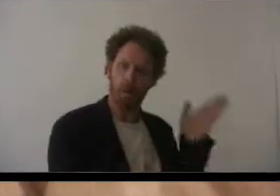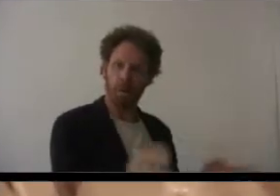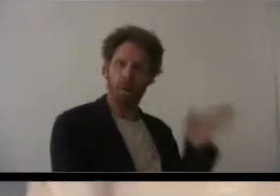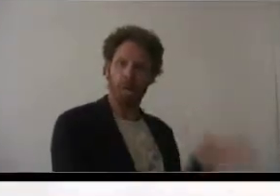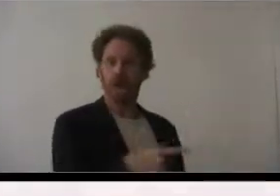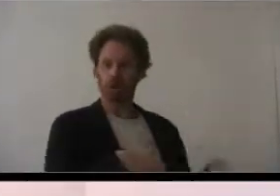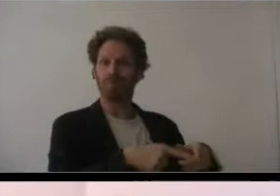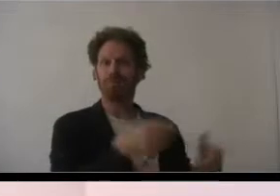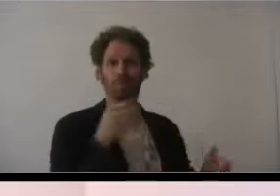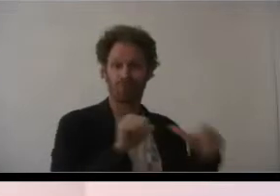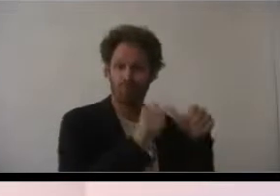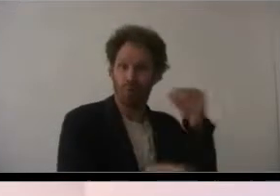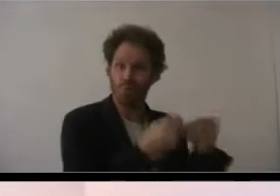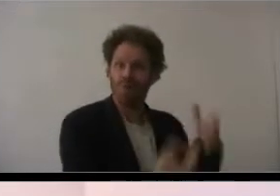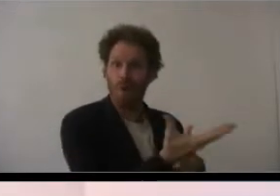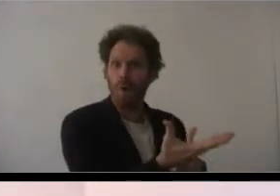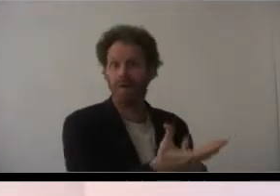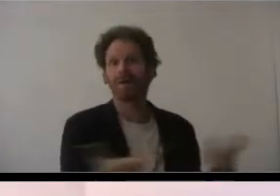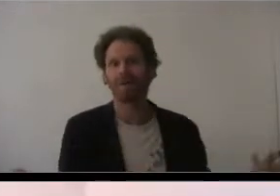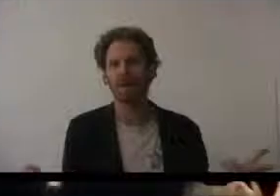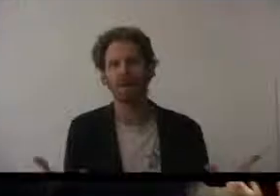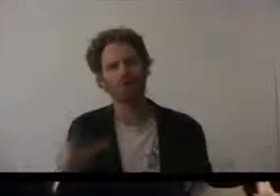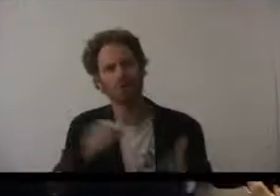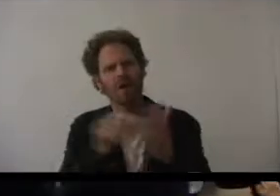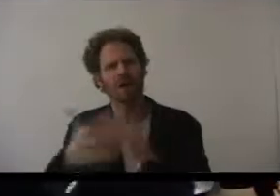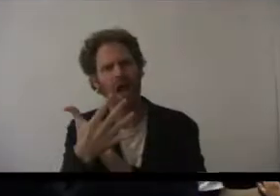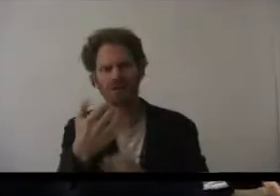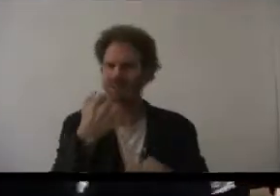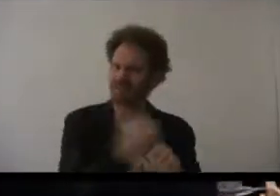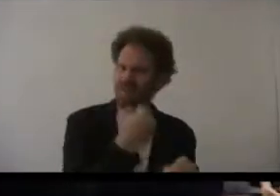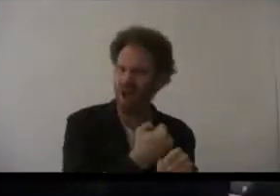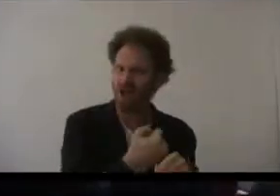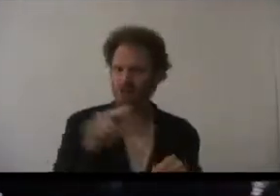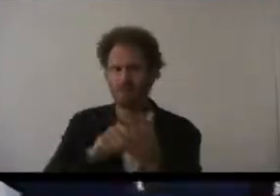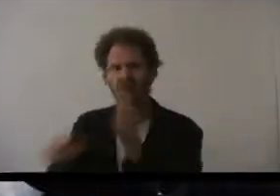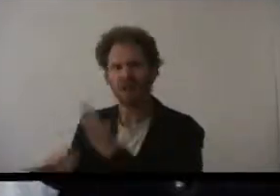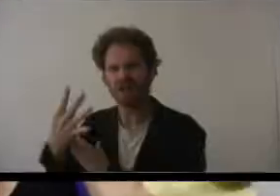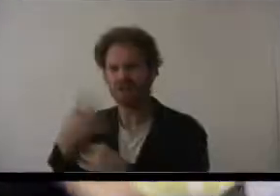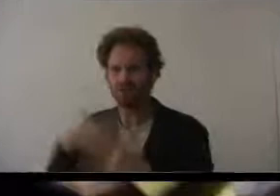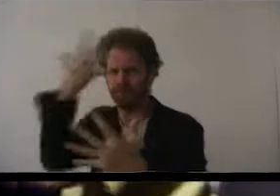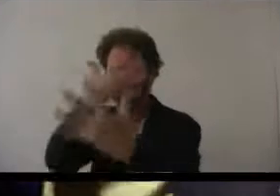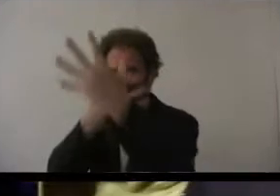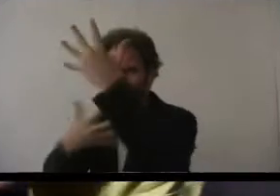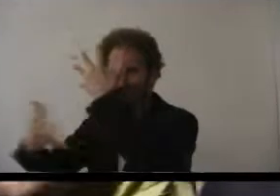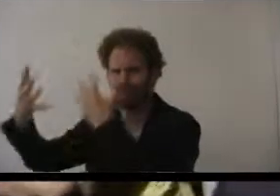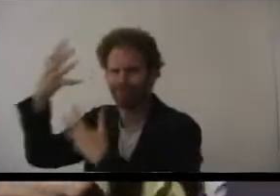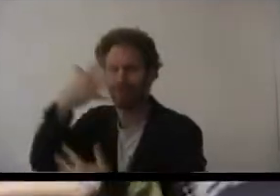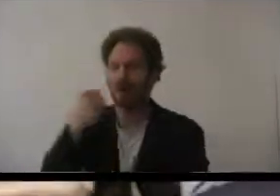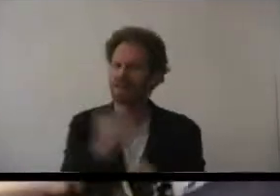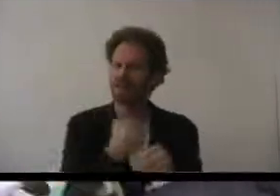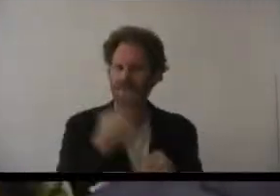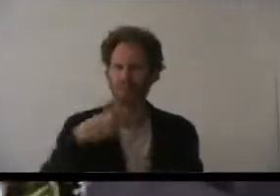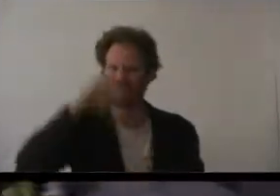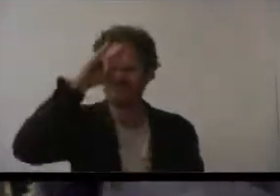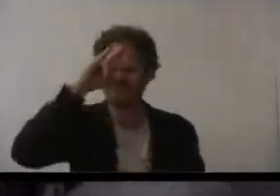pas au monde d'hier. 2015 c'est l'année du travail. Après 2014 c'est été l'année du rassemblement. Du travail au service des français